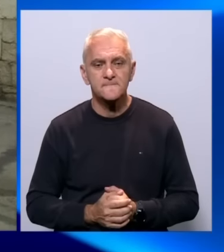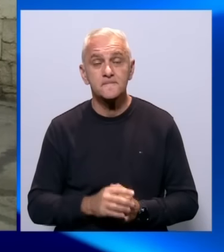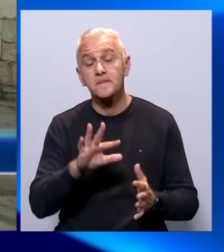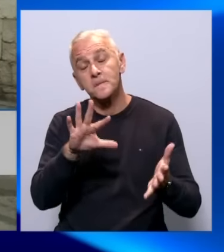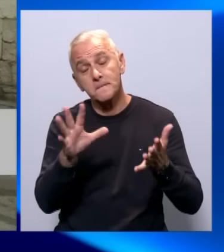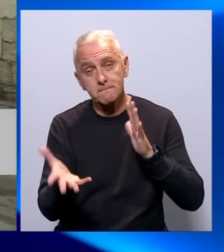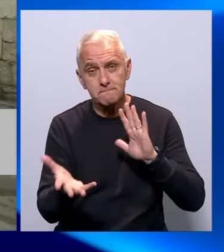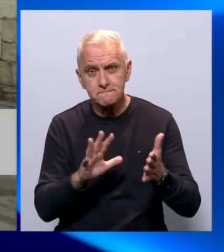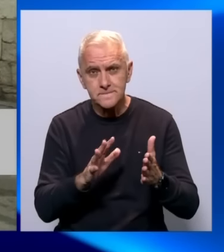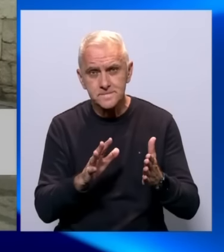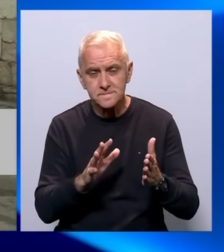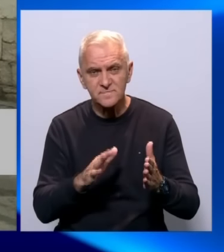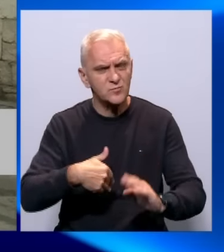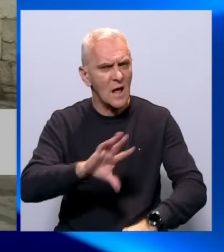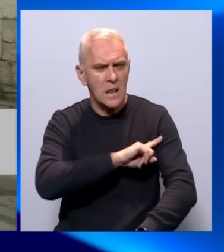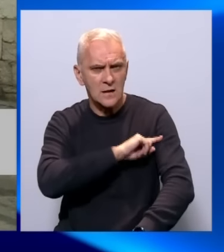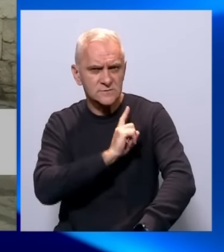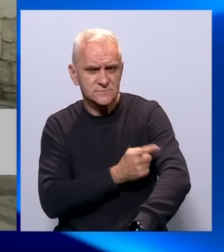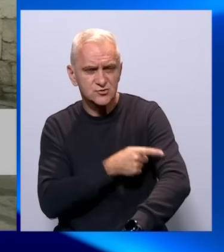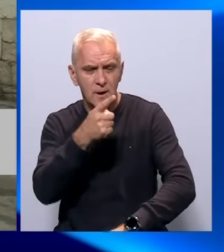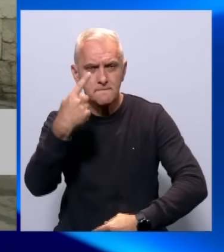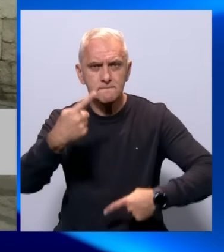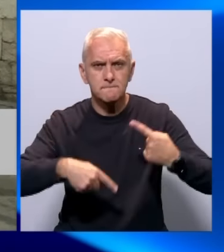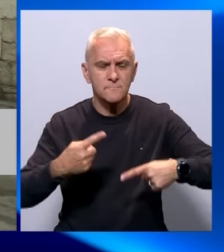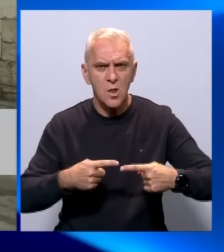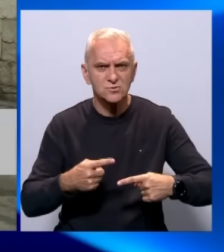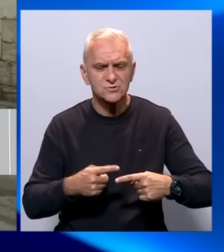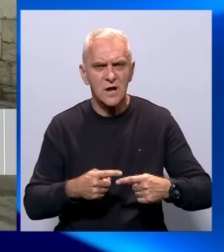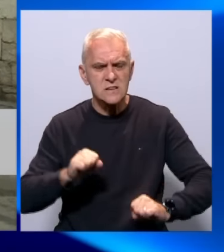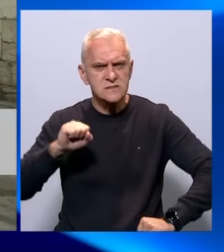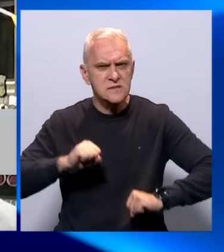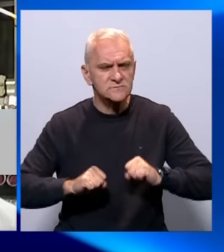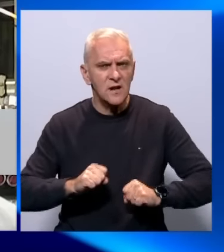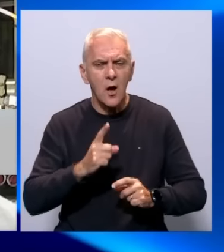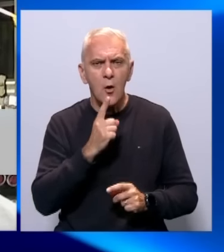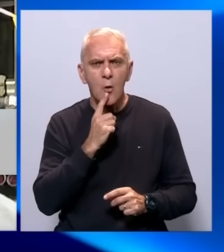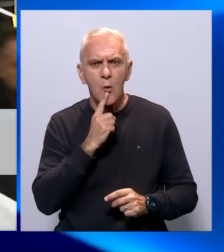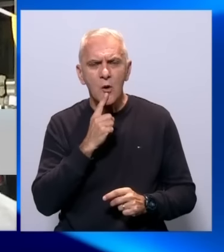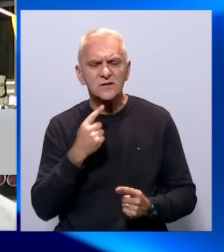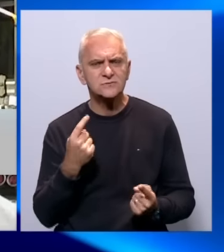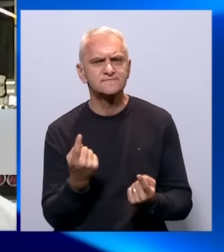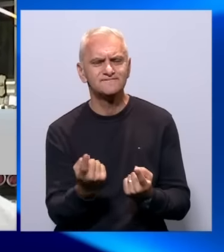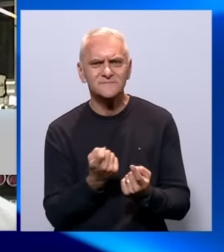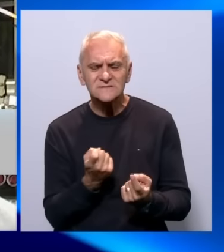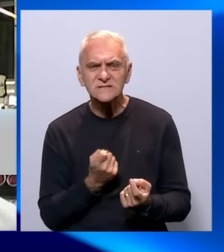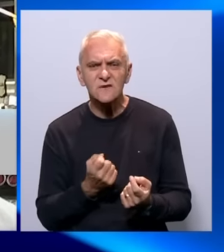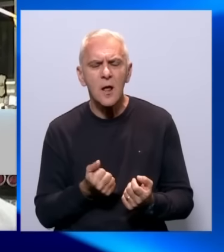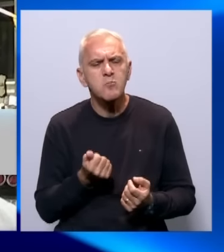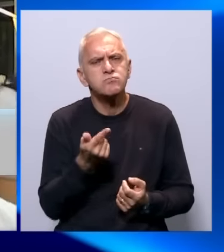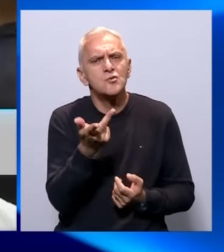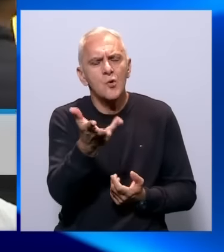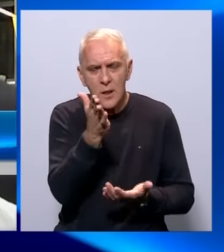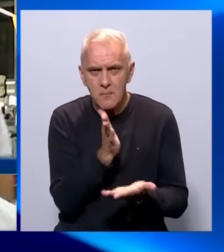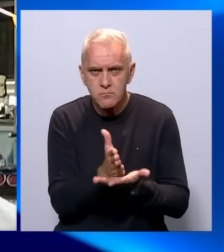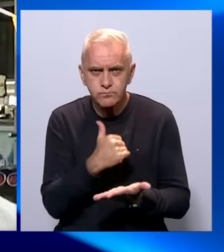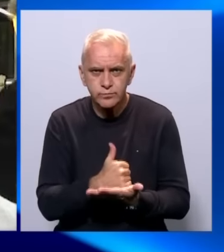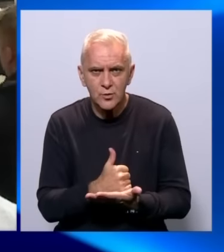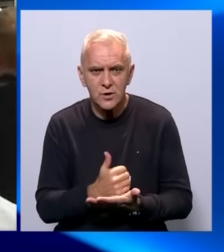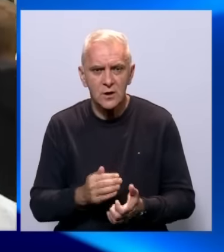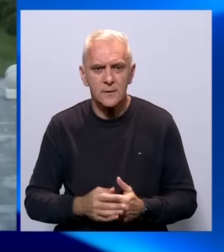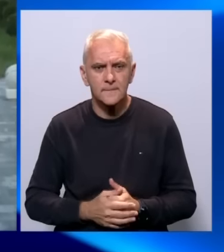su najsnažnije bile ove političke stege koje su prouzrokovale brojne podjele koje su egzistirale u